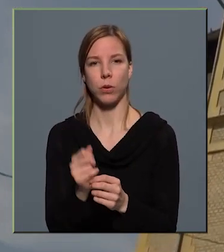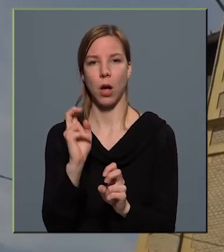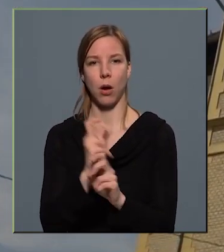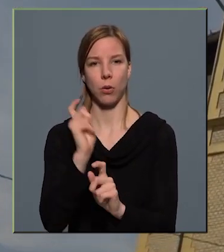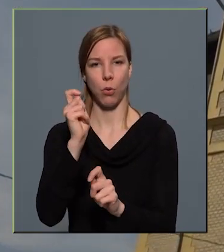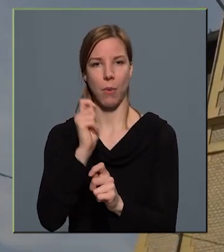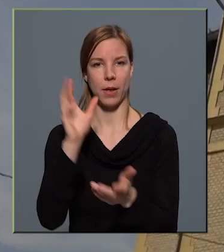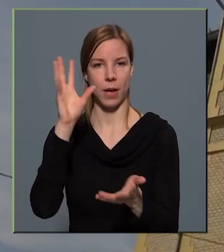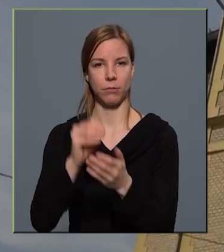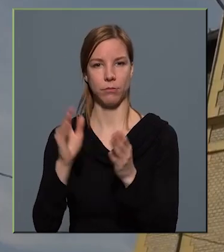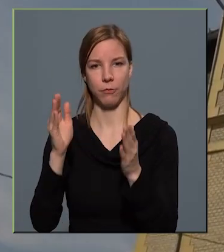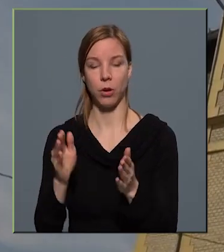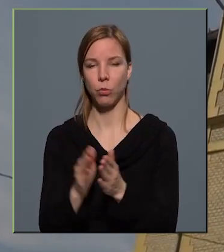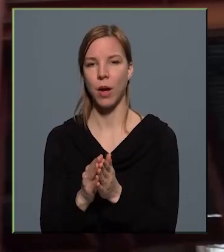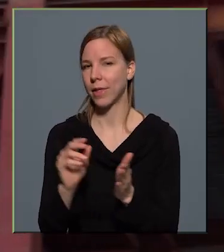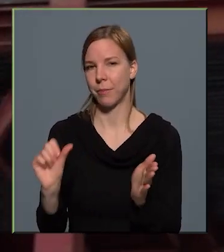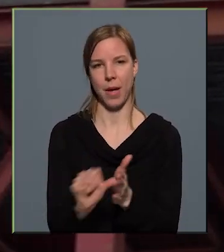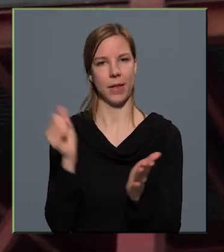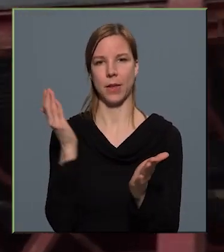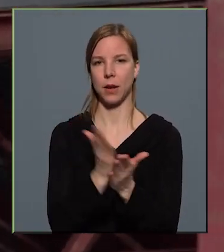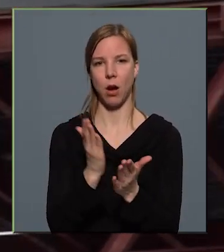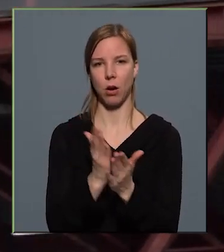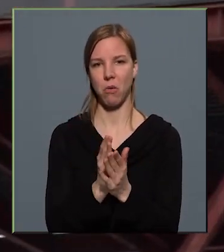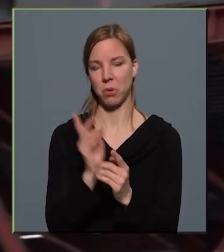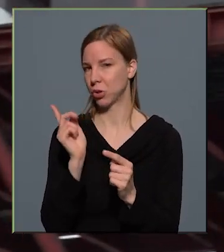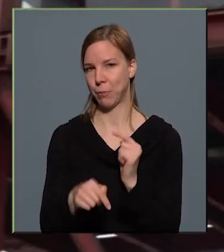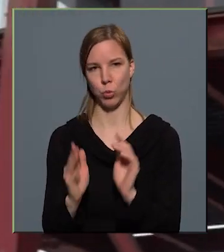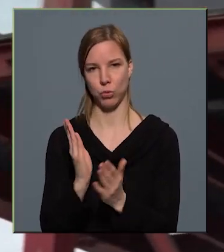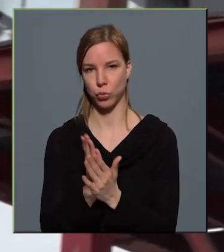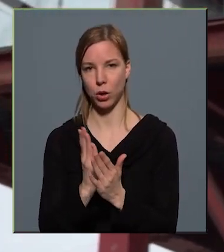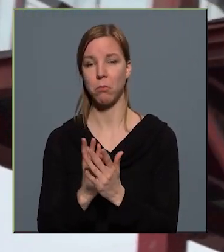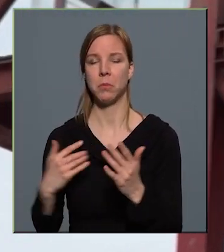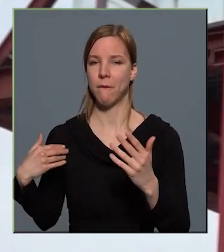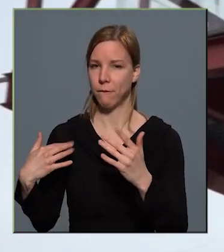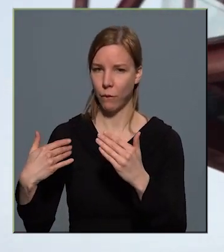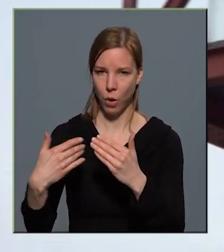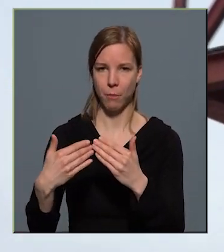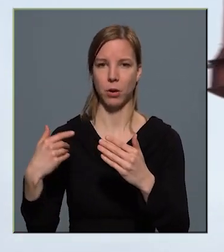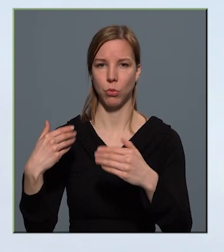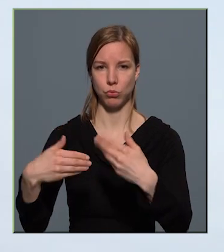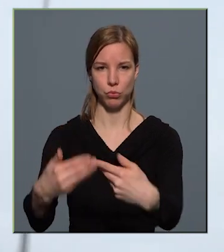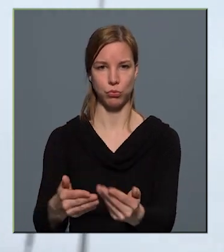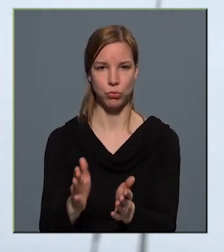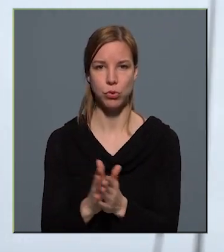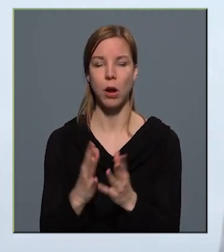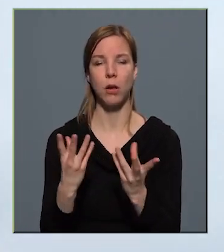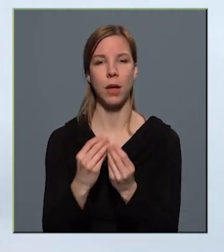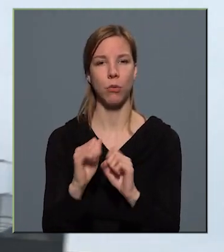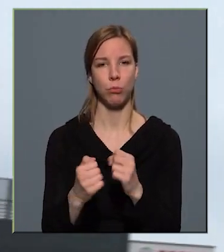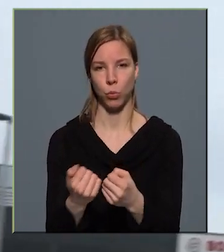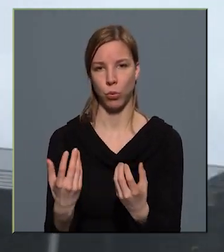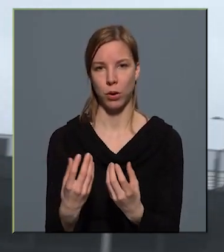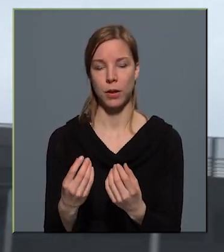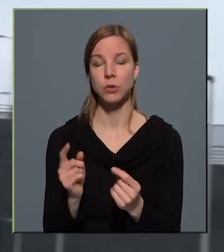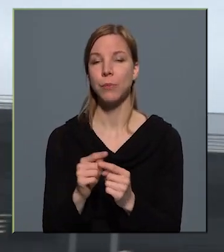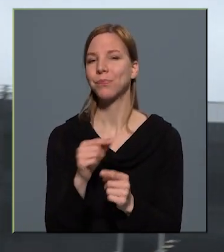egyszerű alkalom, és nem is az utolsó, úgyhogy folyamatosan ilyen tevékenységben együtt működünk, és nyilván nekünk az a legfontosabb, hogy